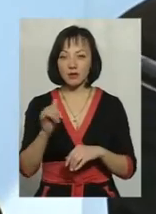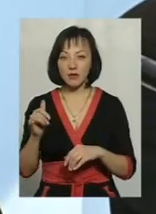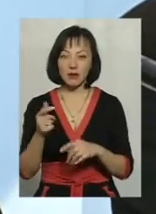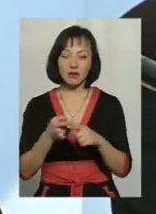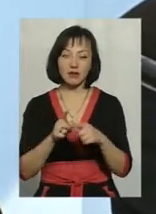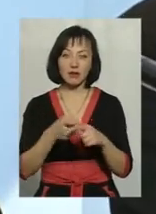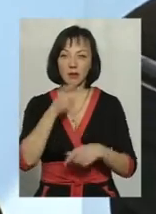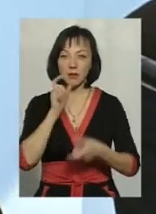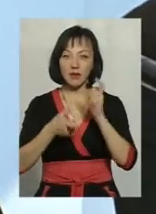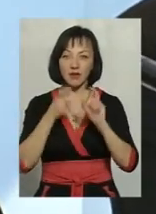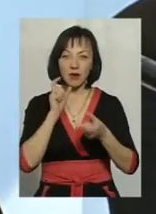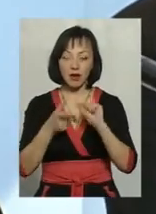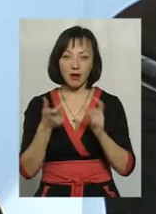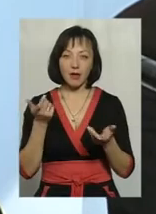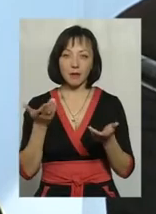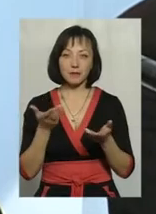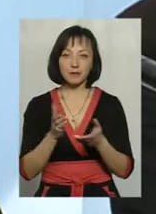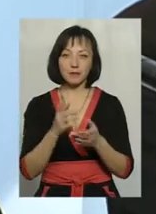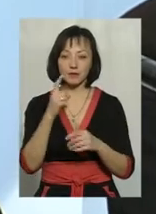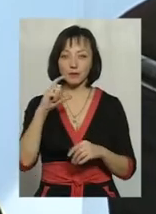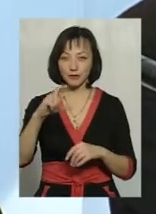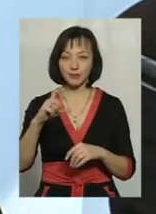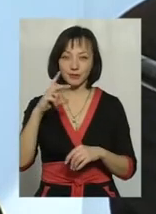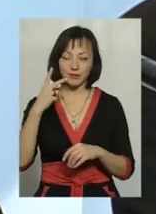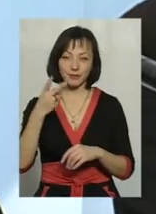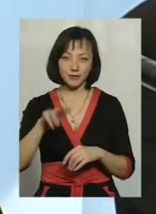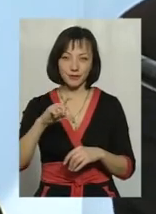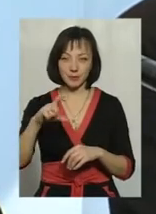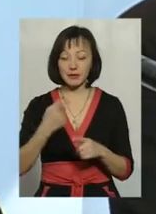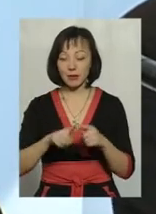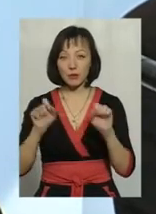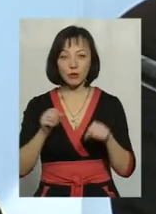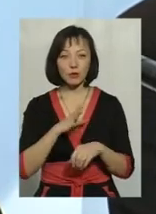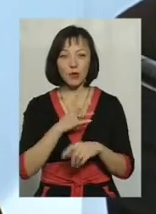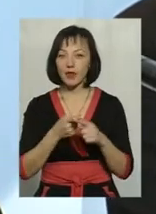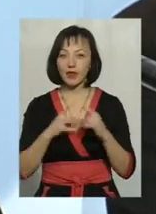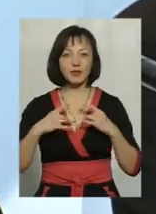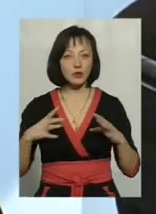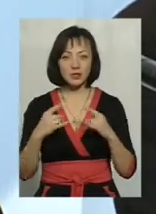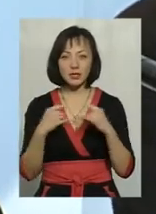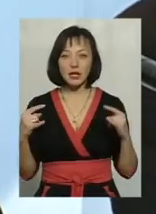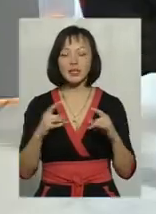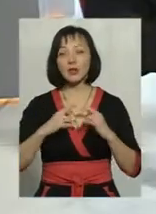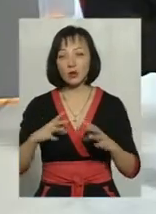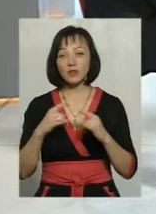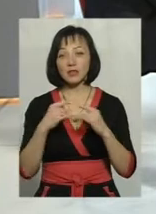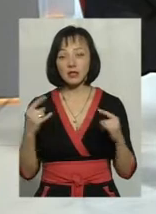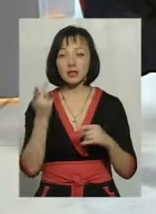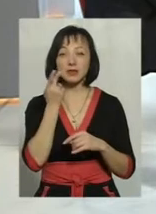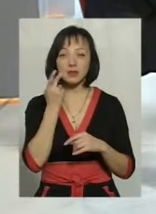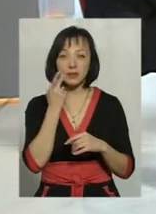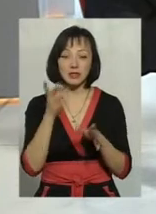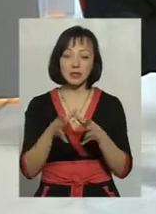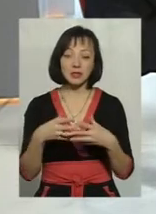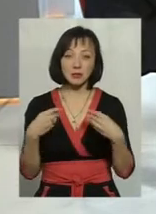і випиває щоденно там певну там стопочку, дві і так далі. Оце може бути. Але це не до святкового столу. Святковий стіл – це, як правило, в кругу